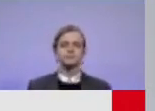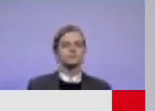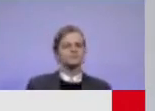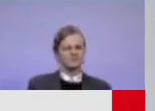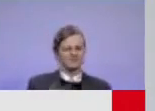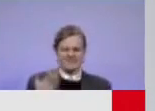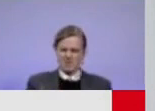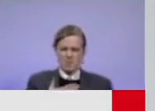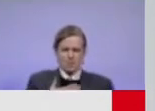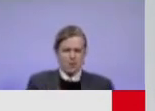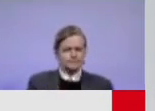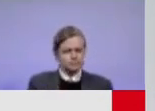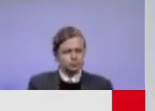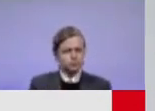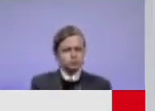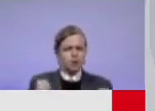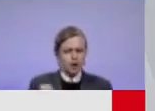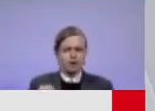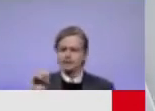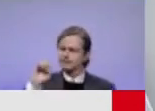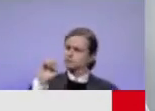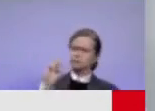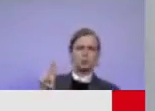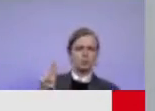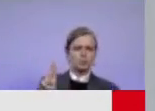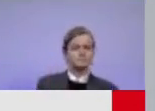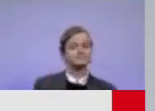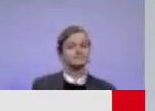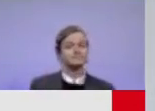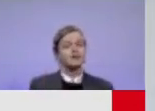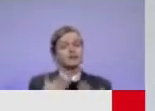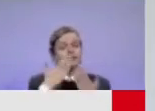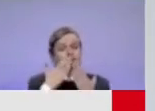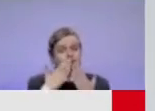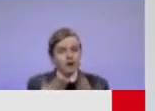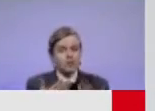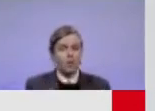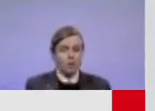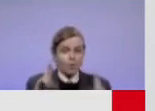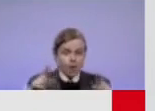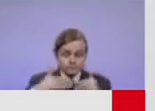Către o Uniune Europeană mai puternică și mai sigură. Vă mulțumesc pentru atenție